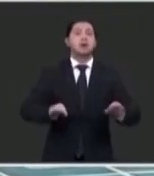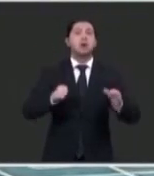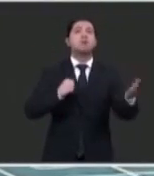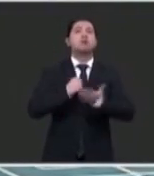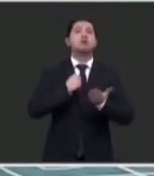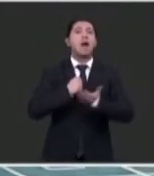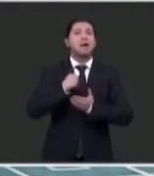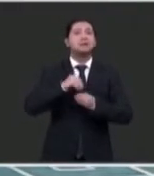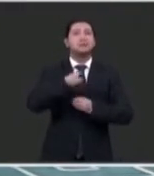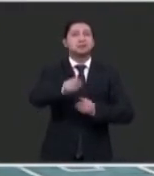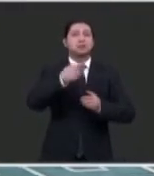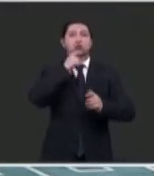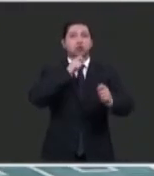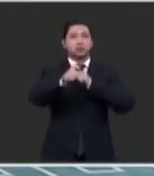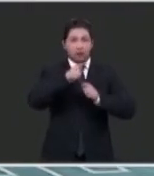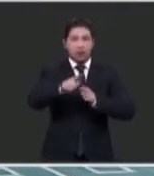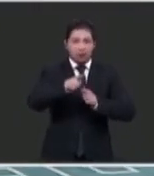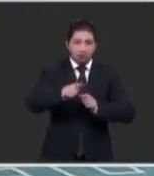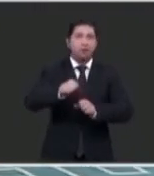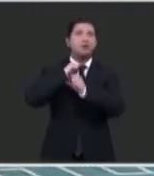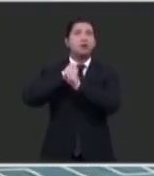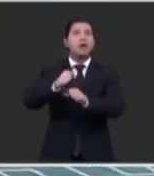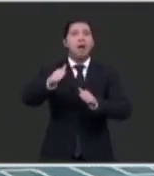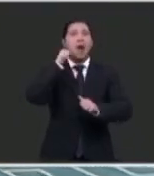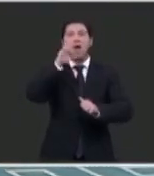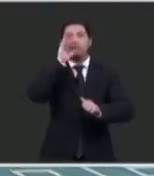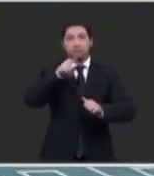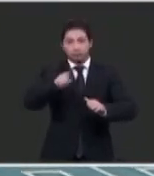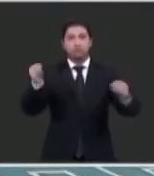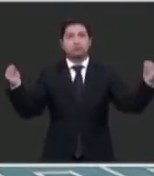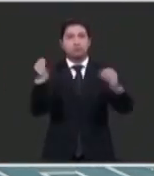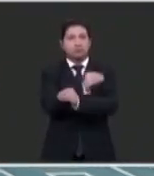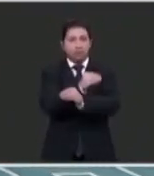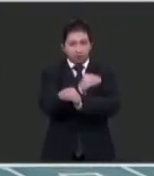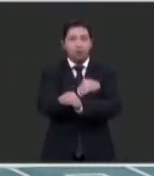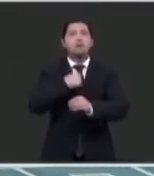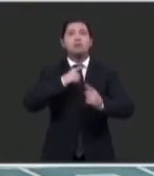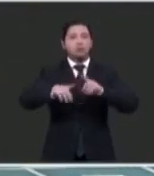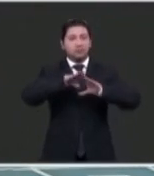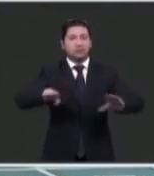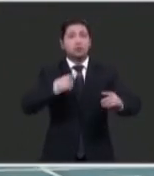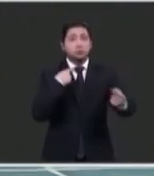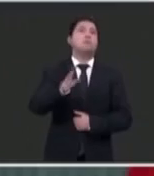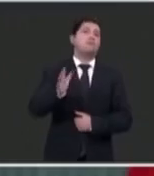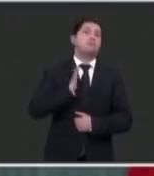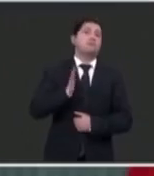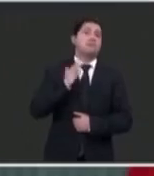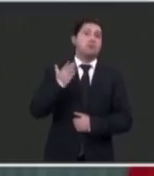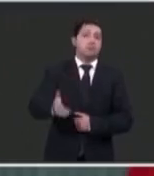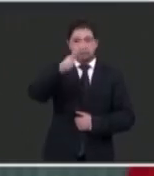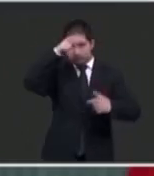başlayan tahıl mutabakatı ve esir takaslarıyla devam eden diplomatik gayretler